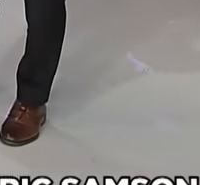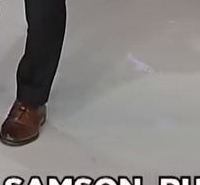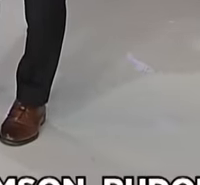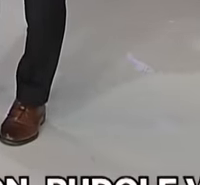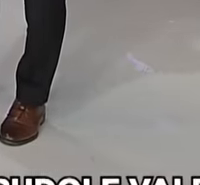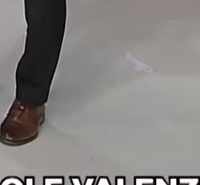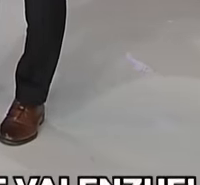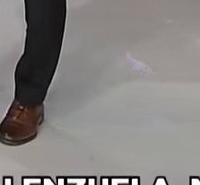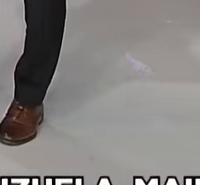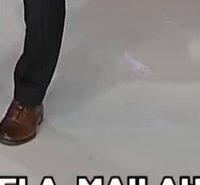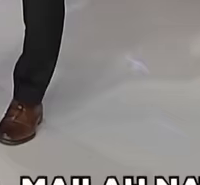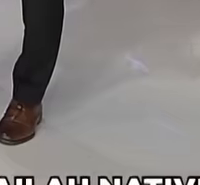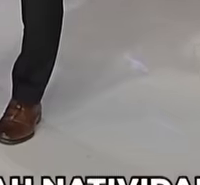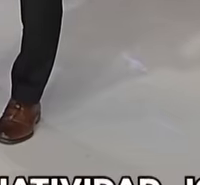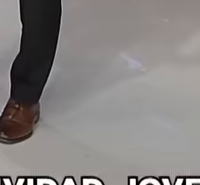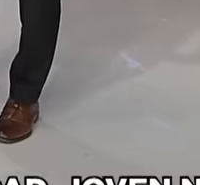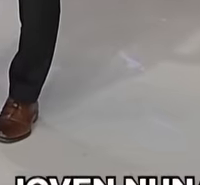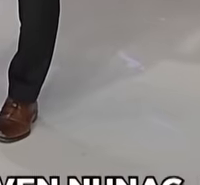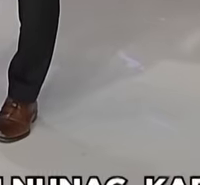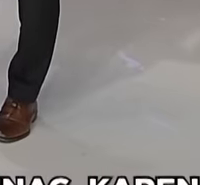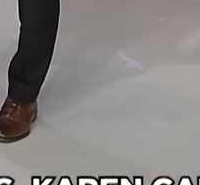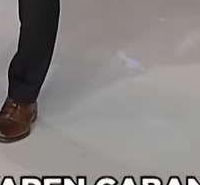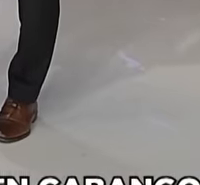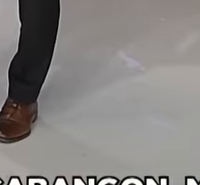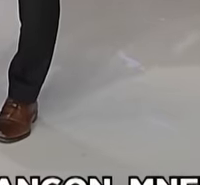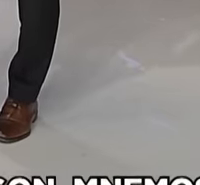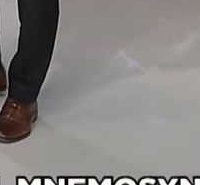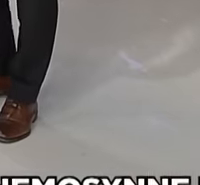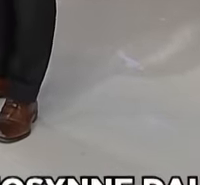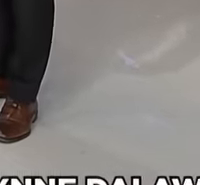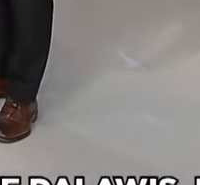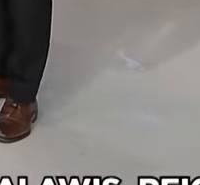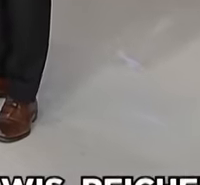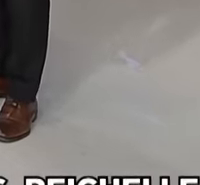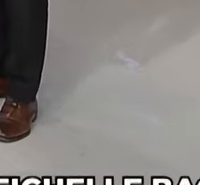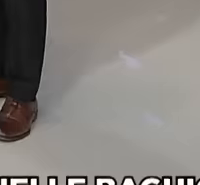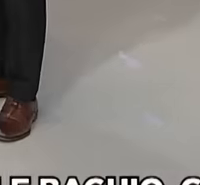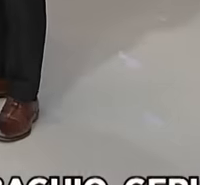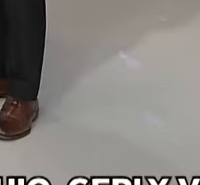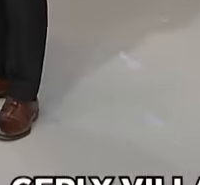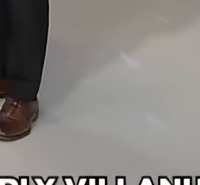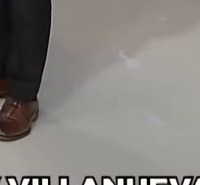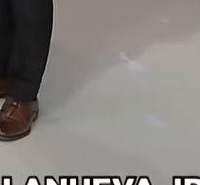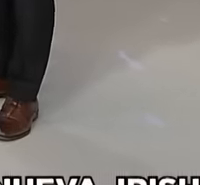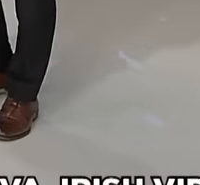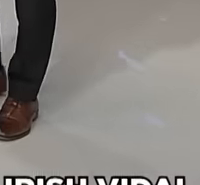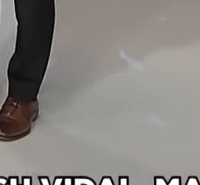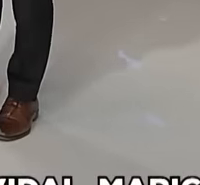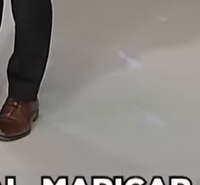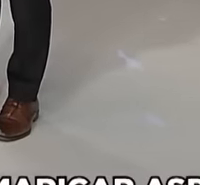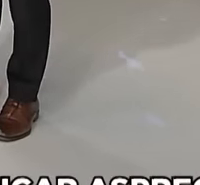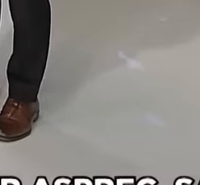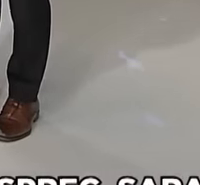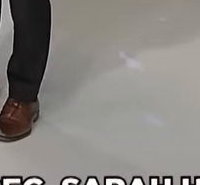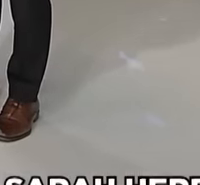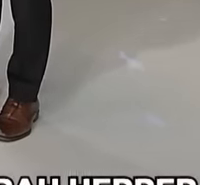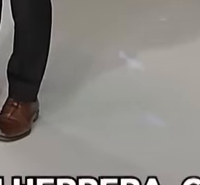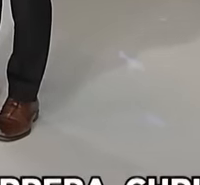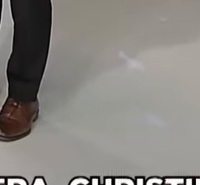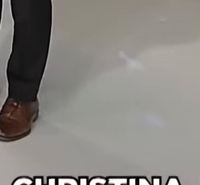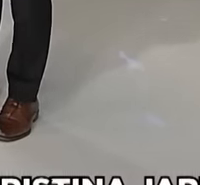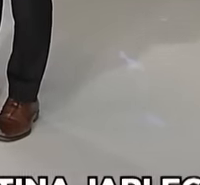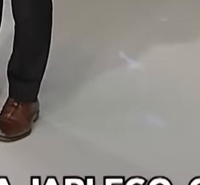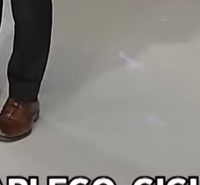yung details. Oh, ay, oo! Oh. Grabe! Oh. 2018 pa pala yun? Hindi alam. Pa.